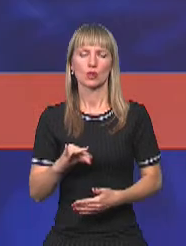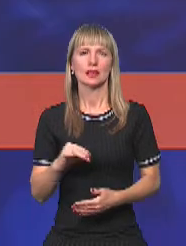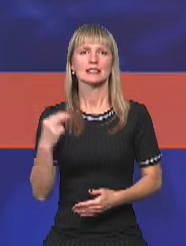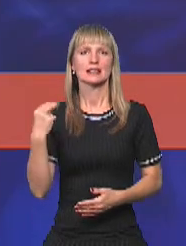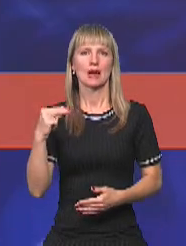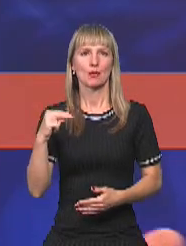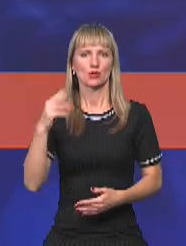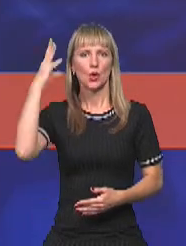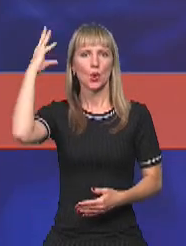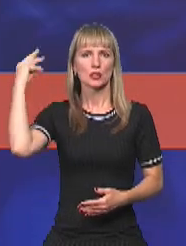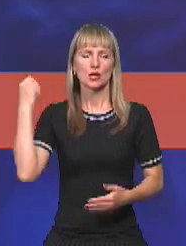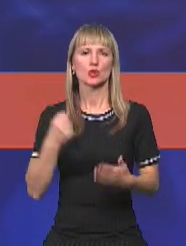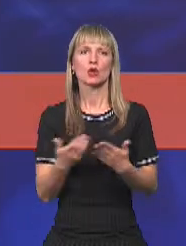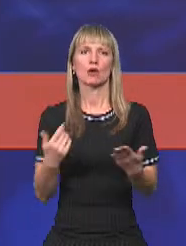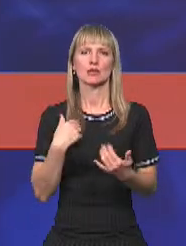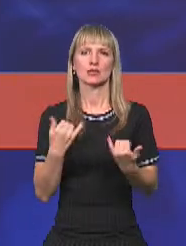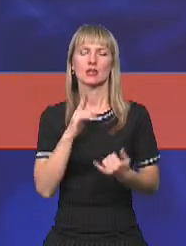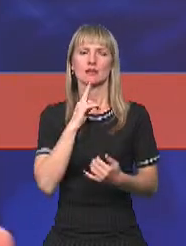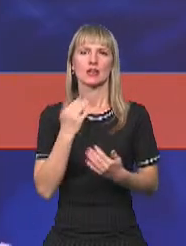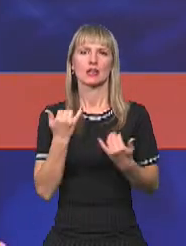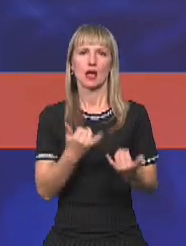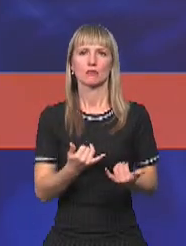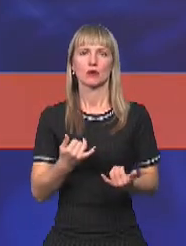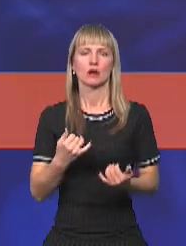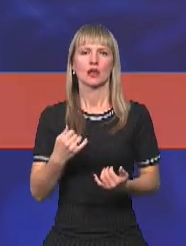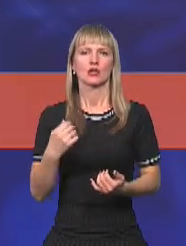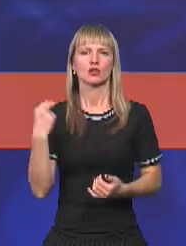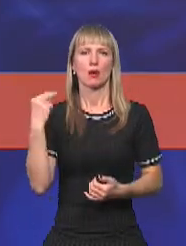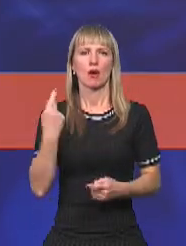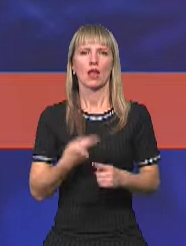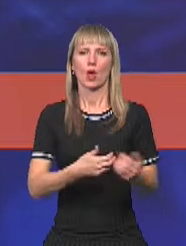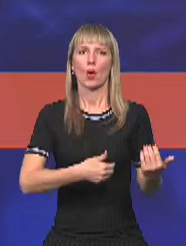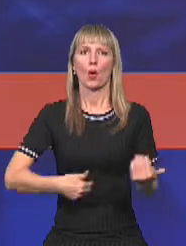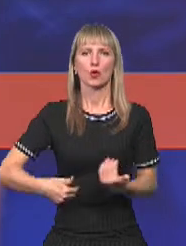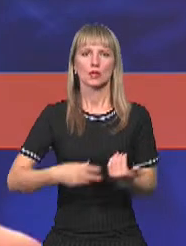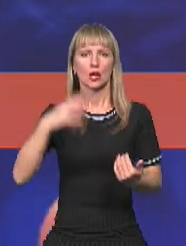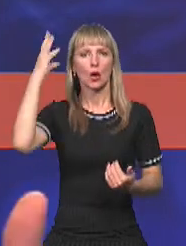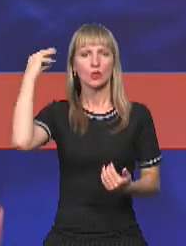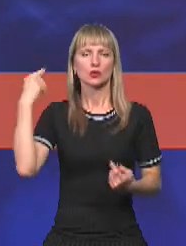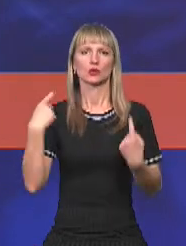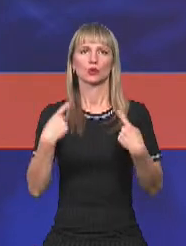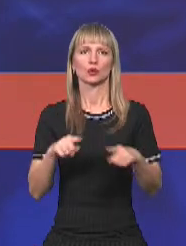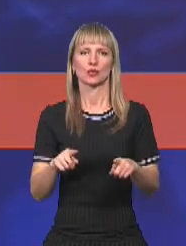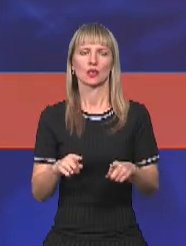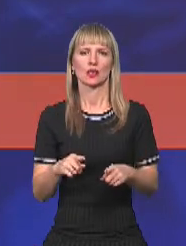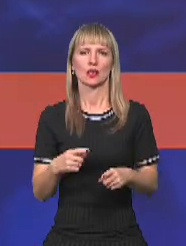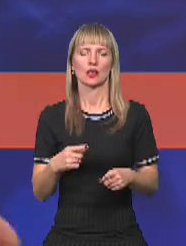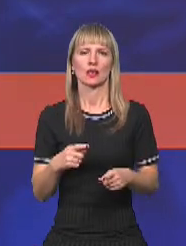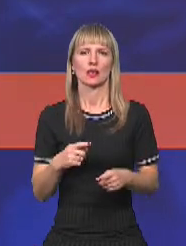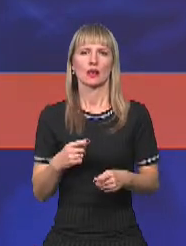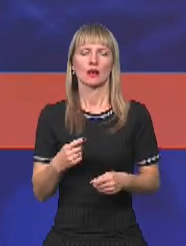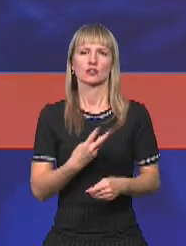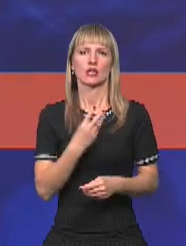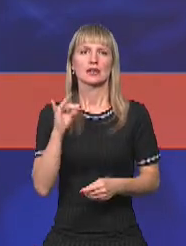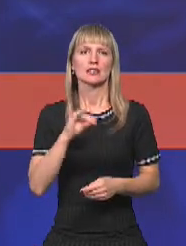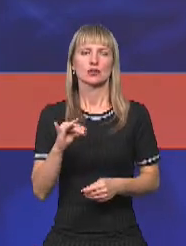Запорізьке козацтво, до якого зараз ми звертаємось, Запоріжжя, колиська козацтво і так далі, інші посили до історії, вони вже